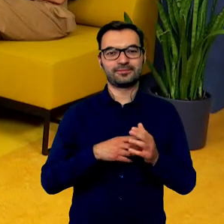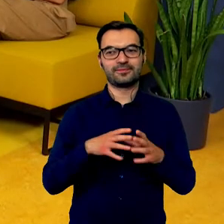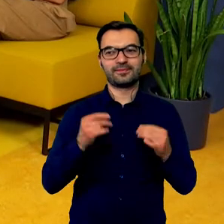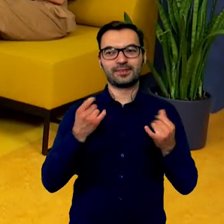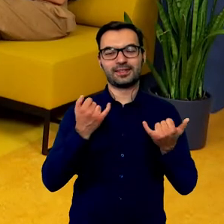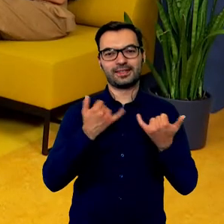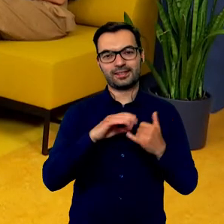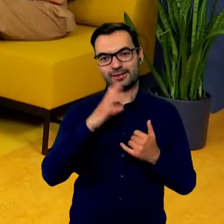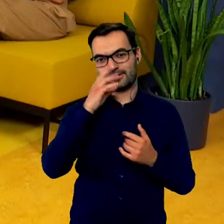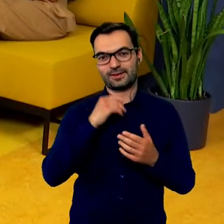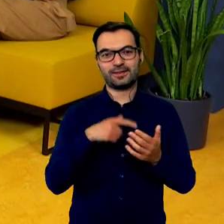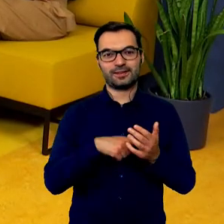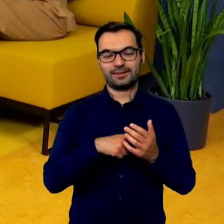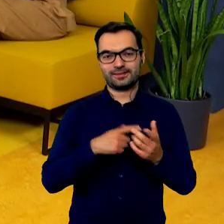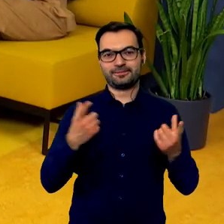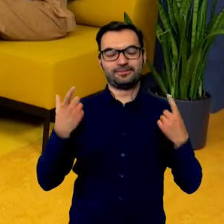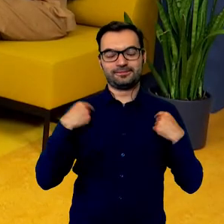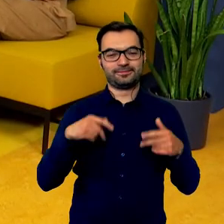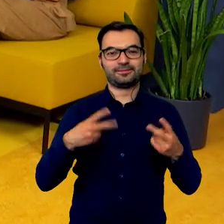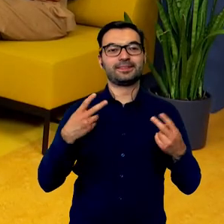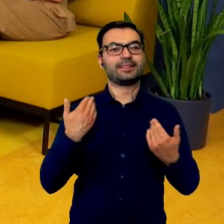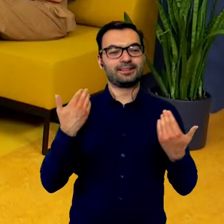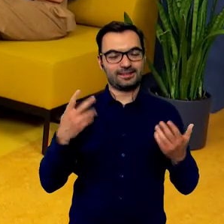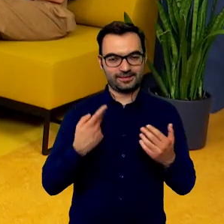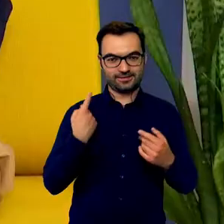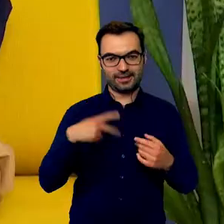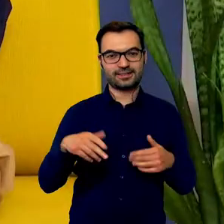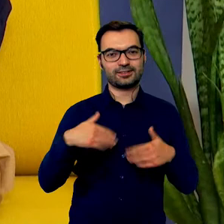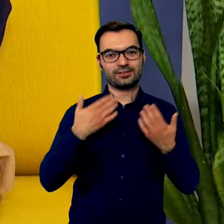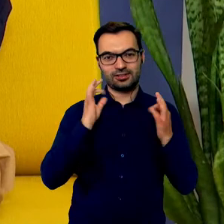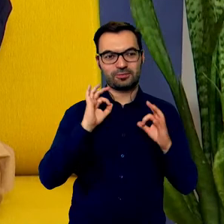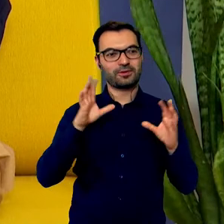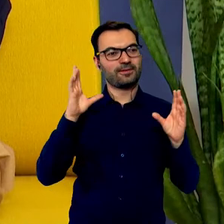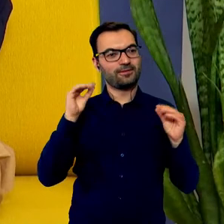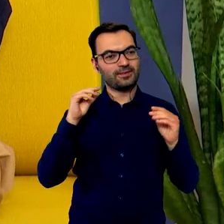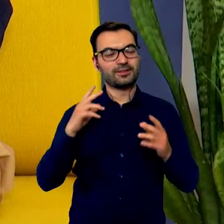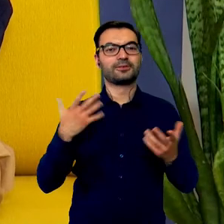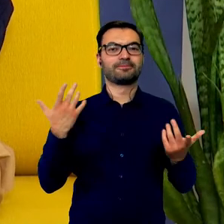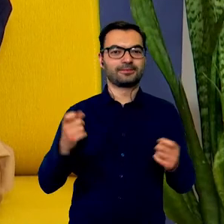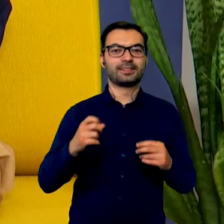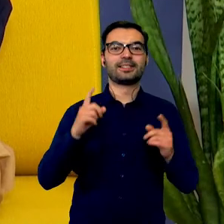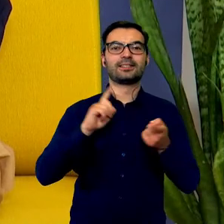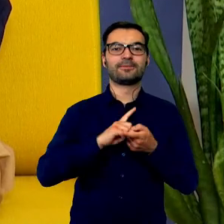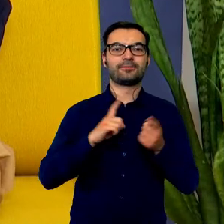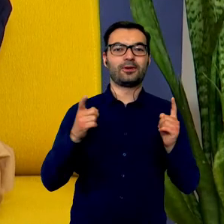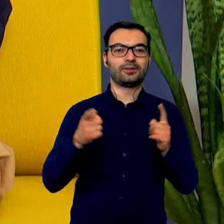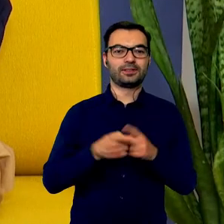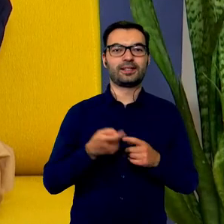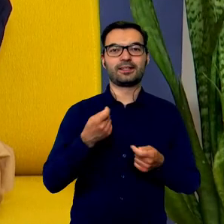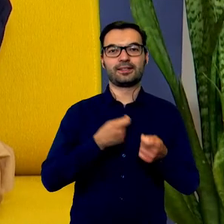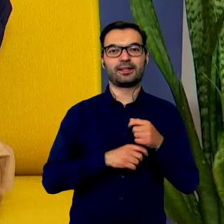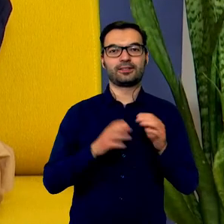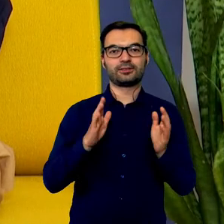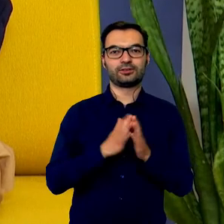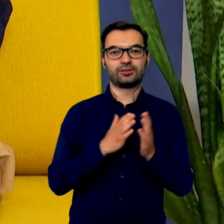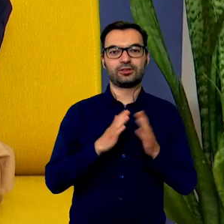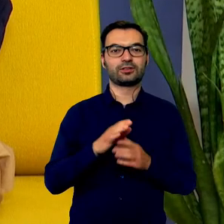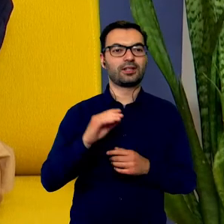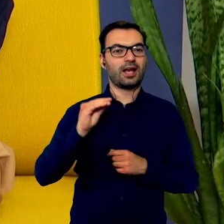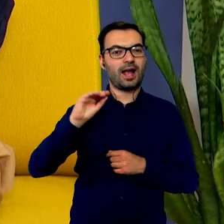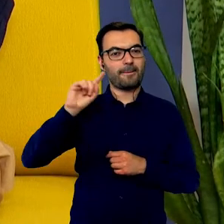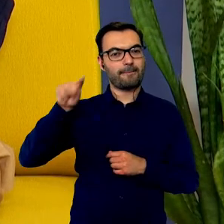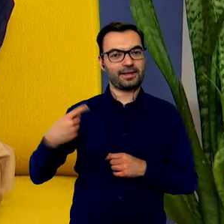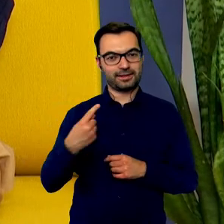że weszłyśmy tak z zaskoczenia, więc jeszcze raz powiem dzień dobry i dobry wieczór, żeby było elegancko. Rozpoczynamy nasze spotkanie w ramach targów książki w